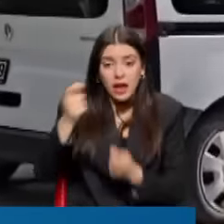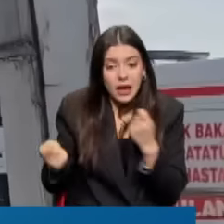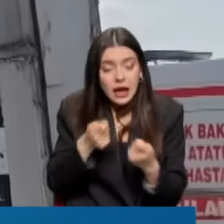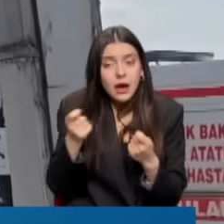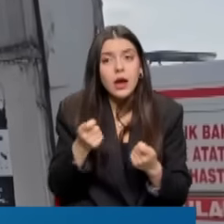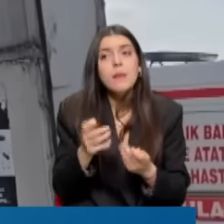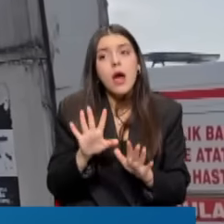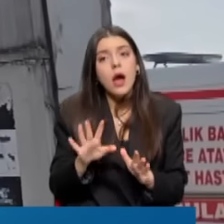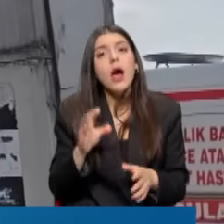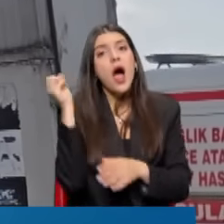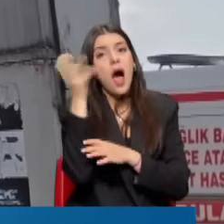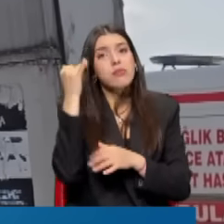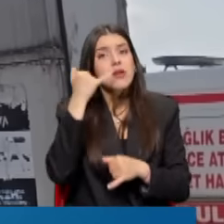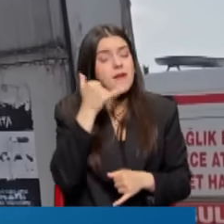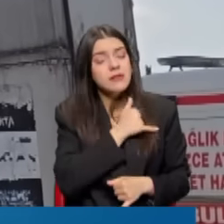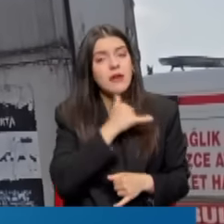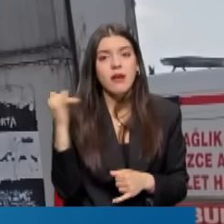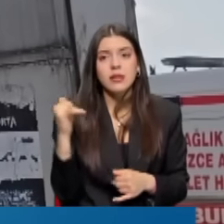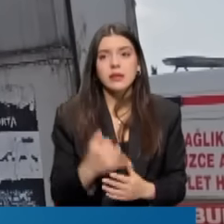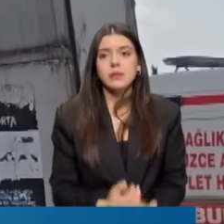çalıştı ambulans